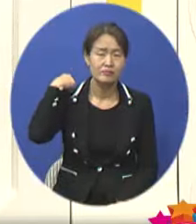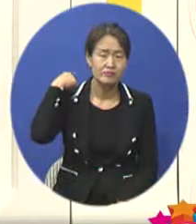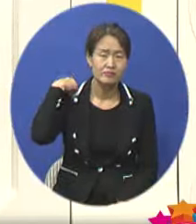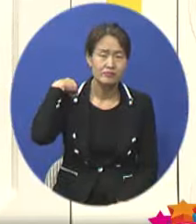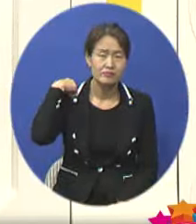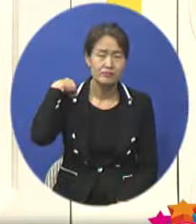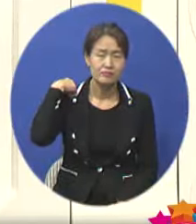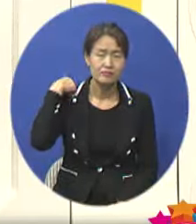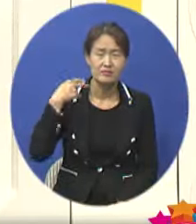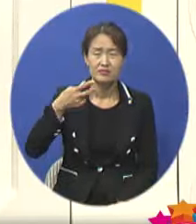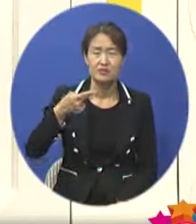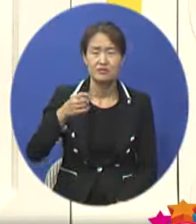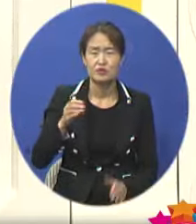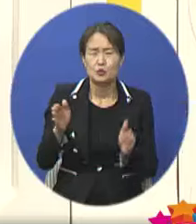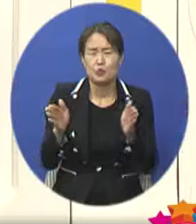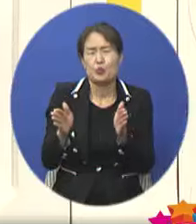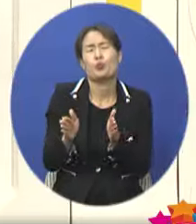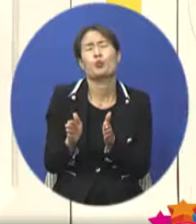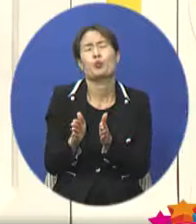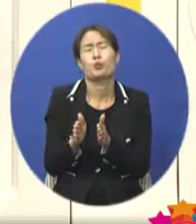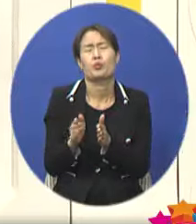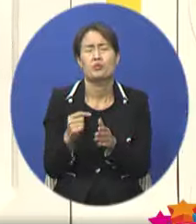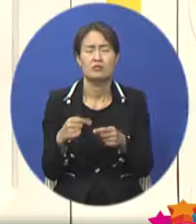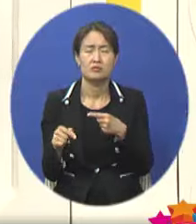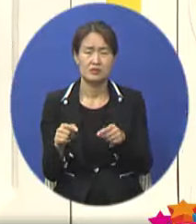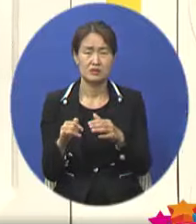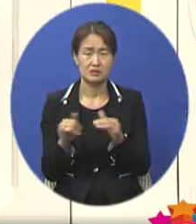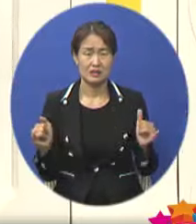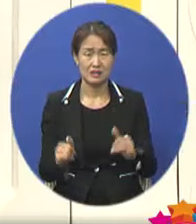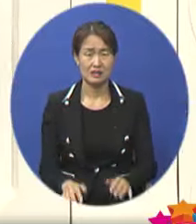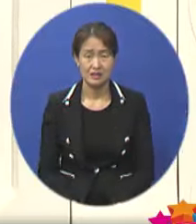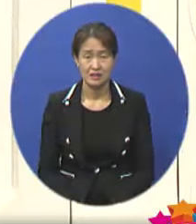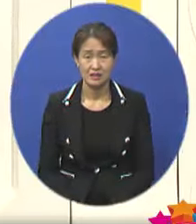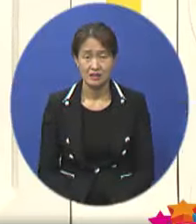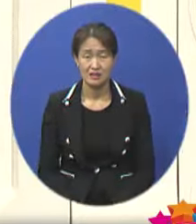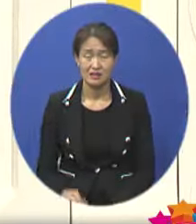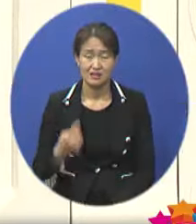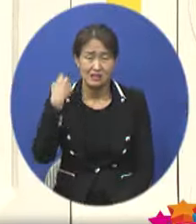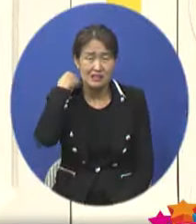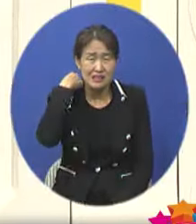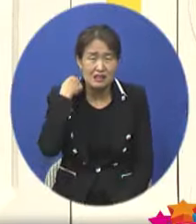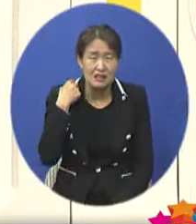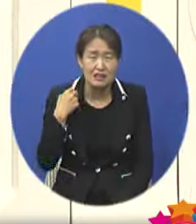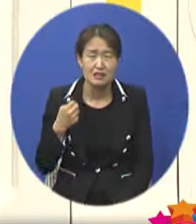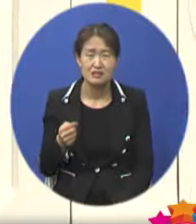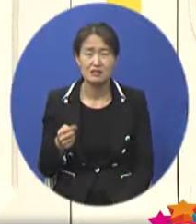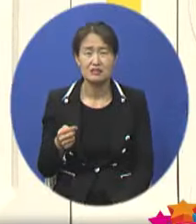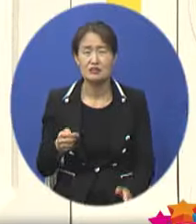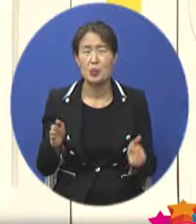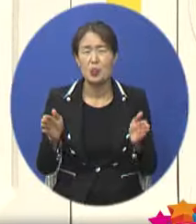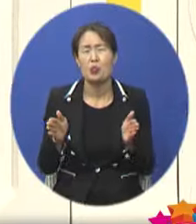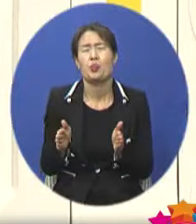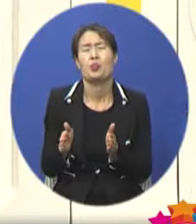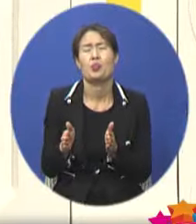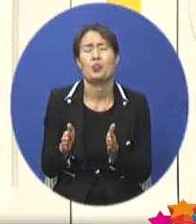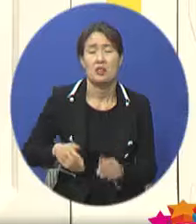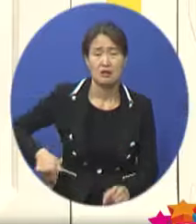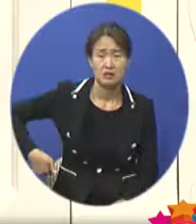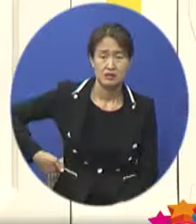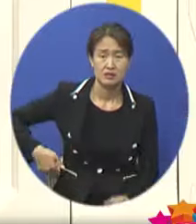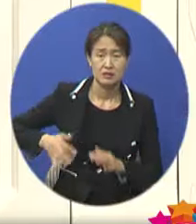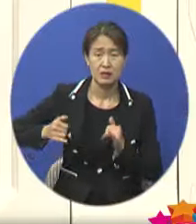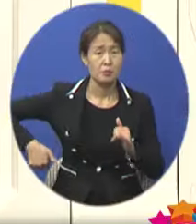가장 좁은 지도자가 있었어. 등이 좁아요? 등이 좁아. 아주. 어느 등이? 이 등이? 이